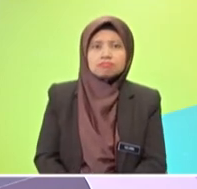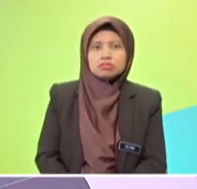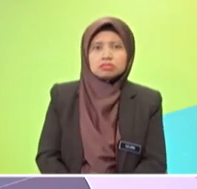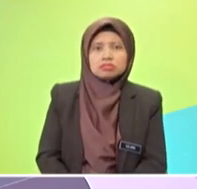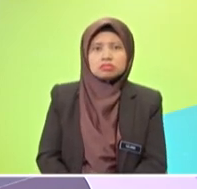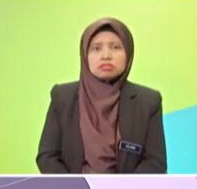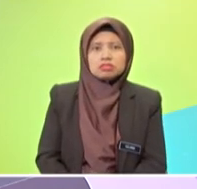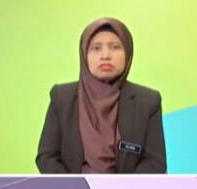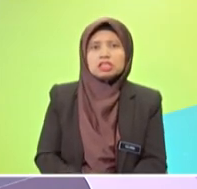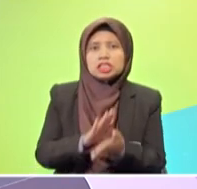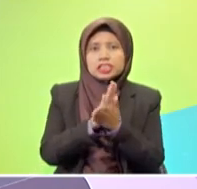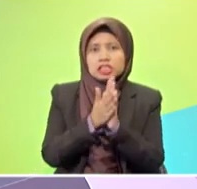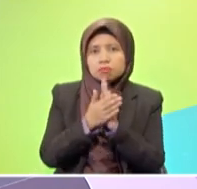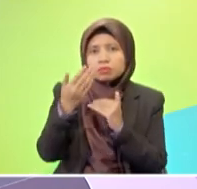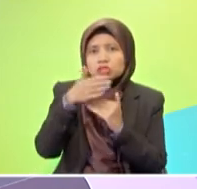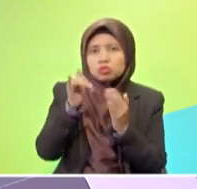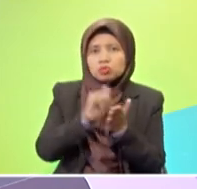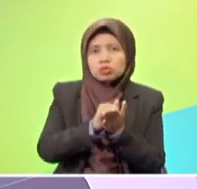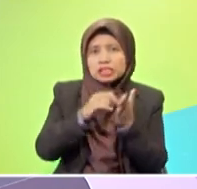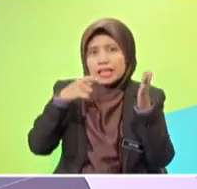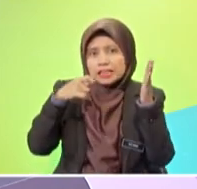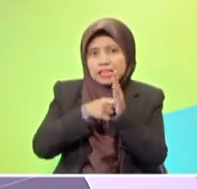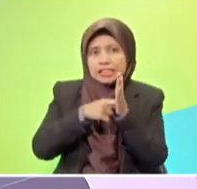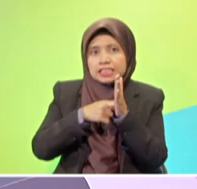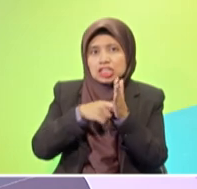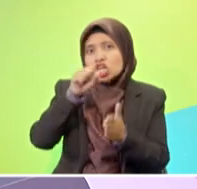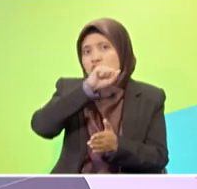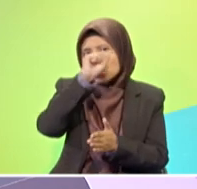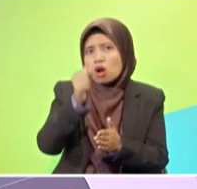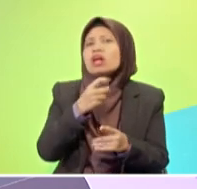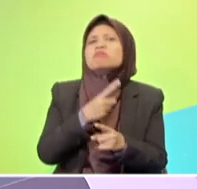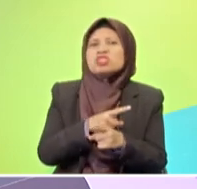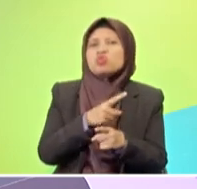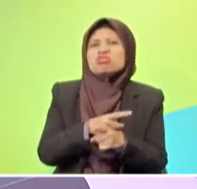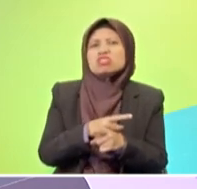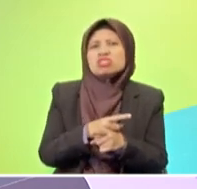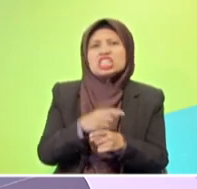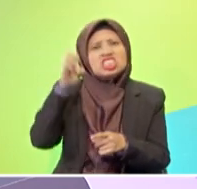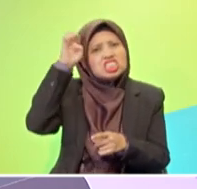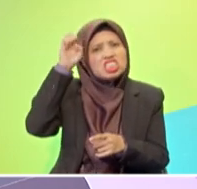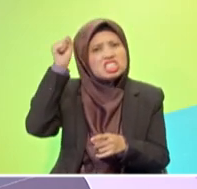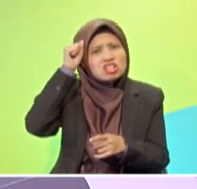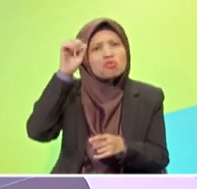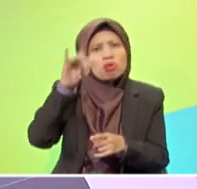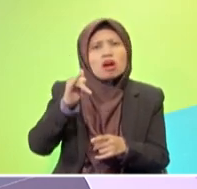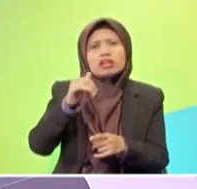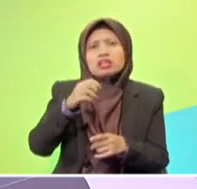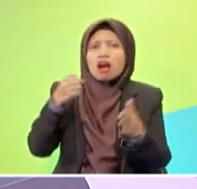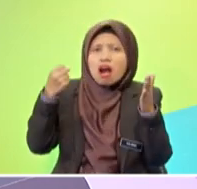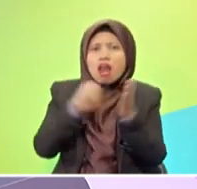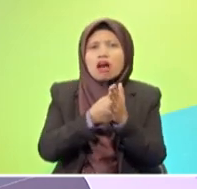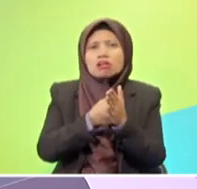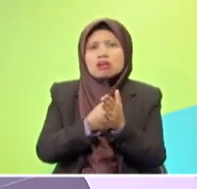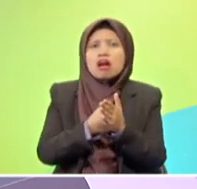jadi dan kemudian ditandaikan tanda soal betul sebenarnya yang melanggar